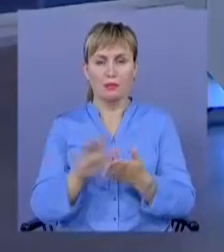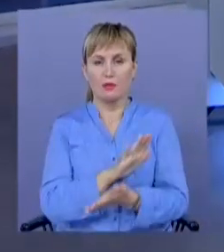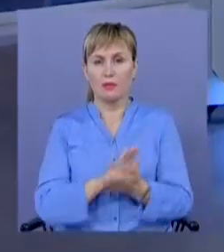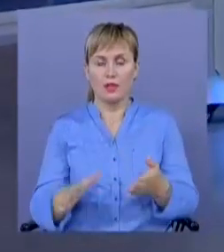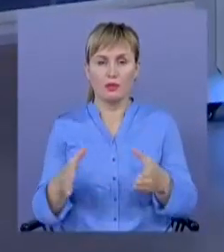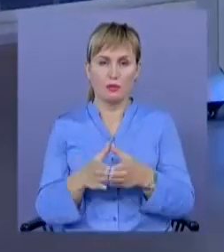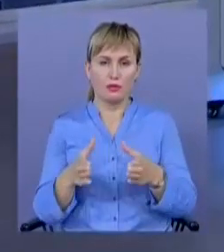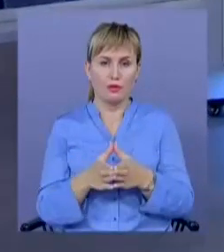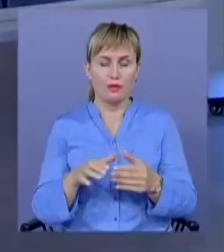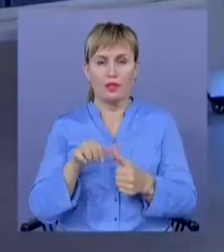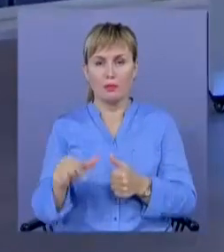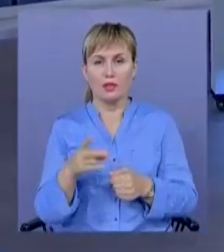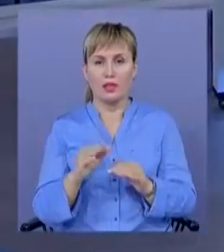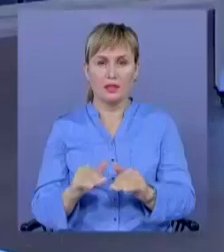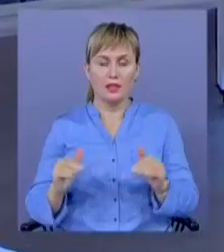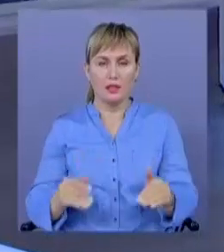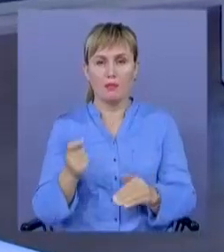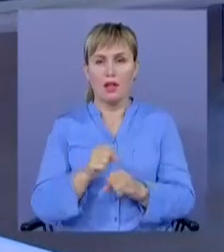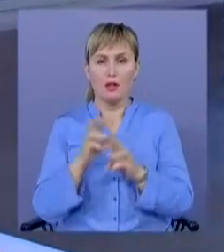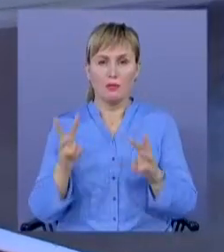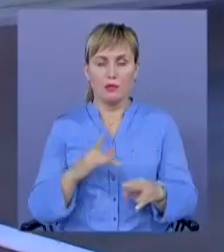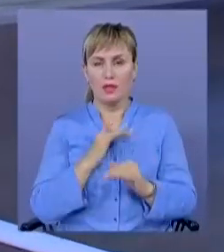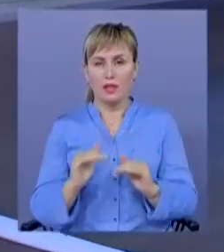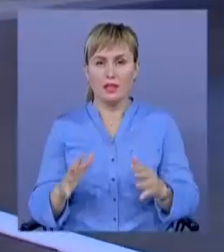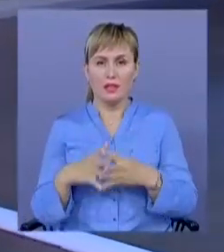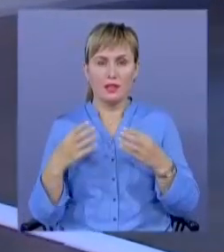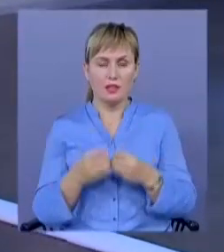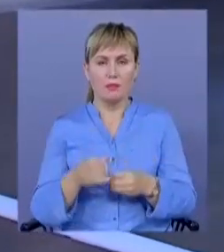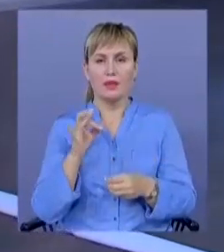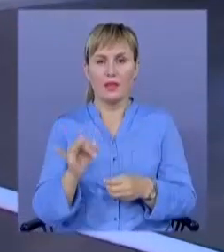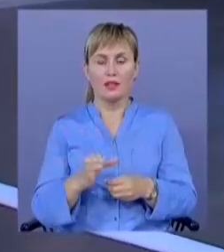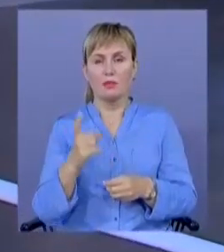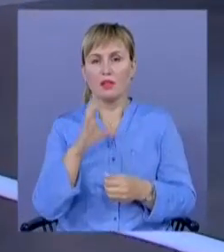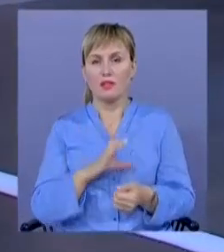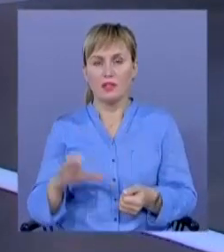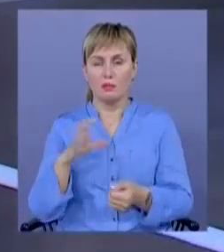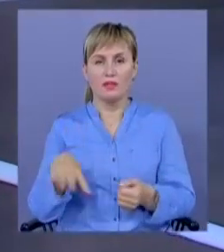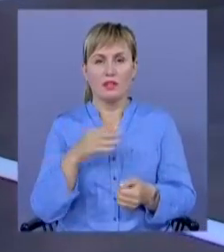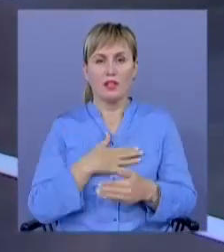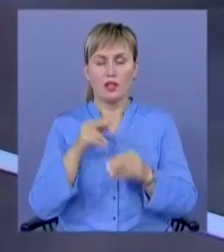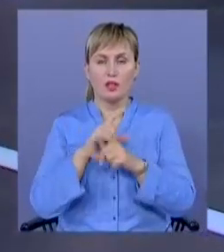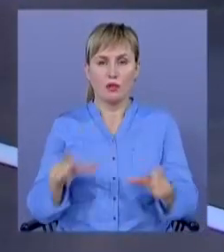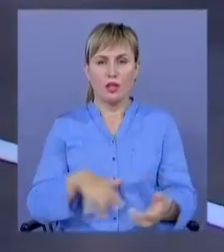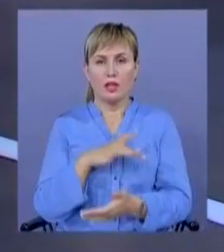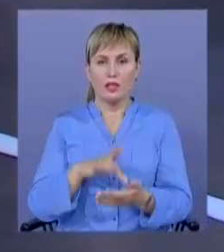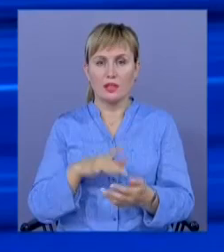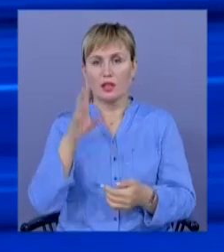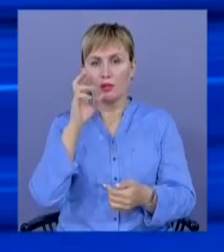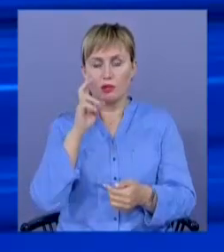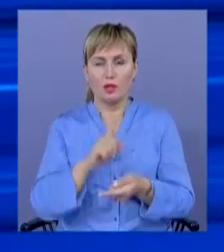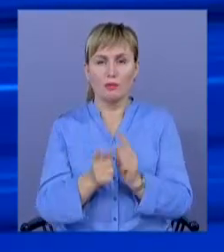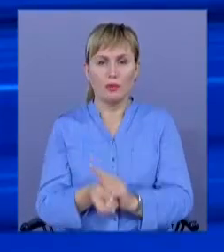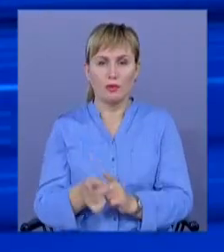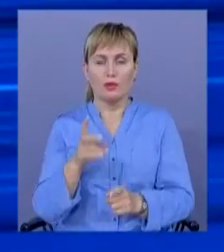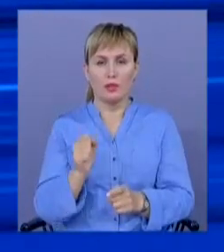бесплатных кружков именно для детей из малообеспеченных многодетных семей. И с 1 сентября все наши школы городские, государственные, переходят